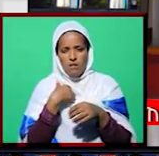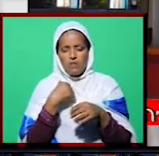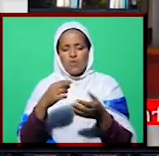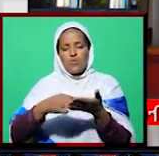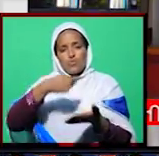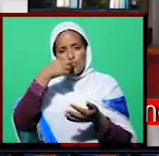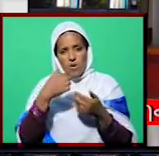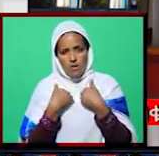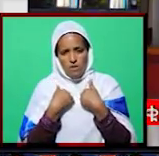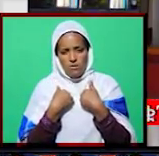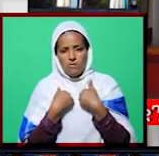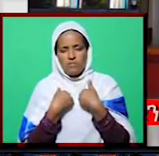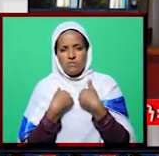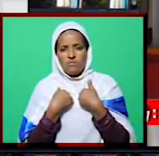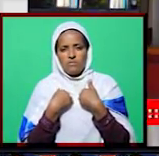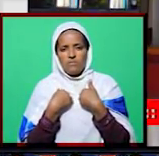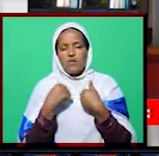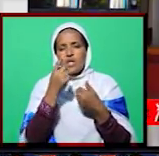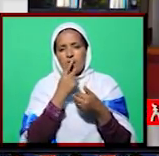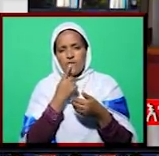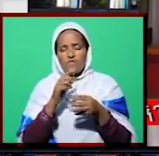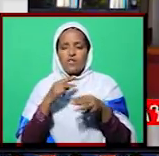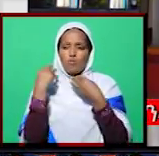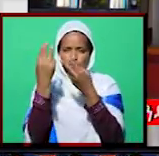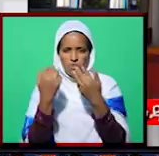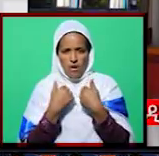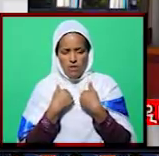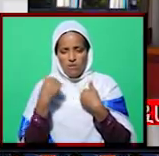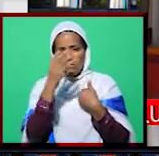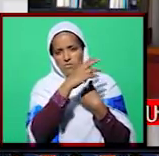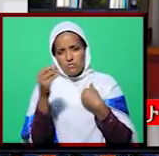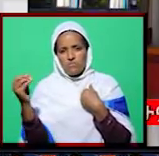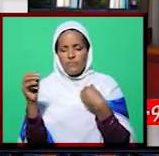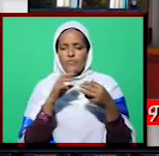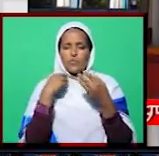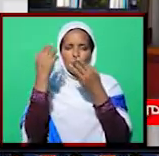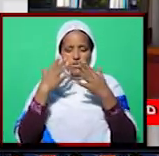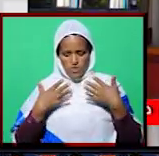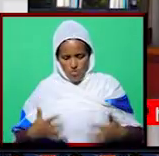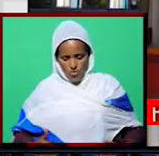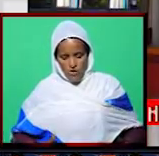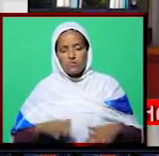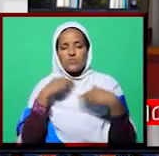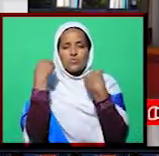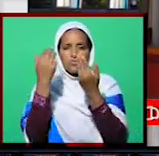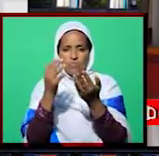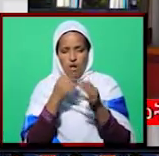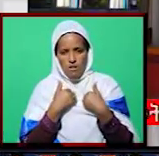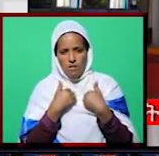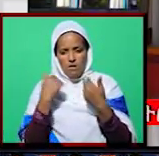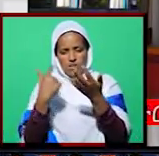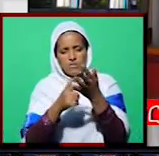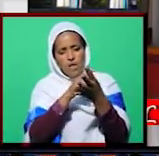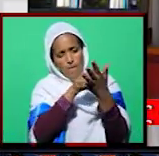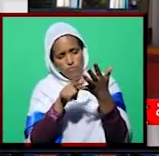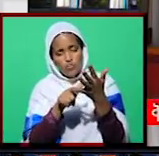መብራት አለ፣ መስዋዕተ ቁርባን አለ፣ የከንፈር መስዋዕት አለ እና የመስዋዕተ ሰውነት የሰውነት